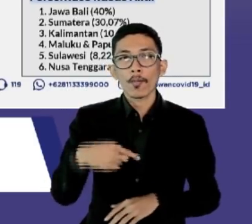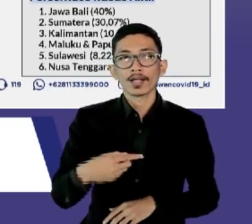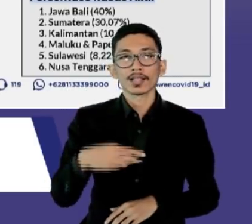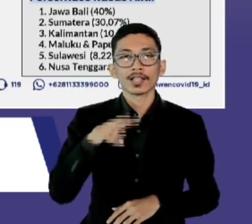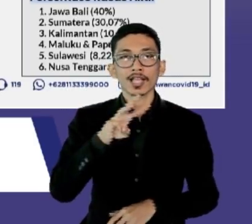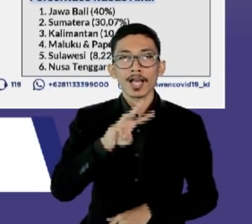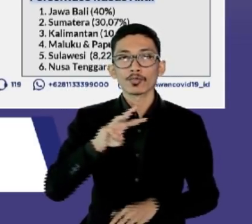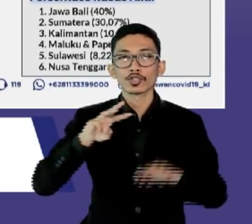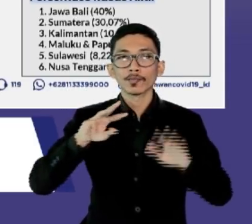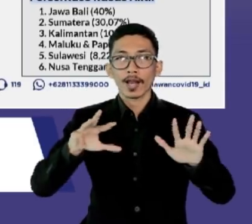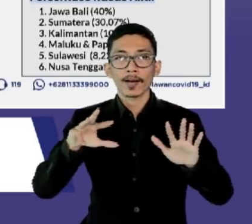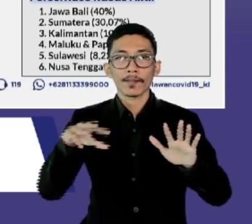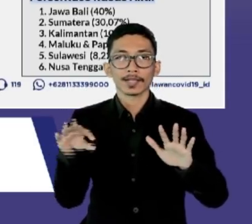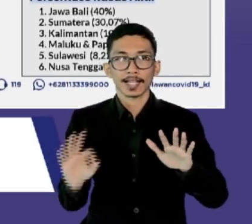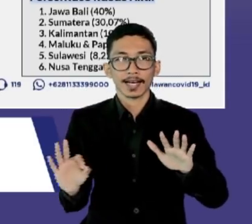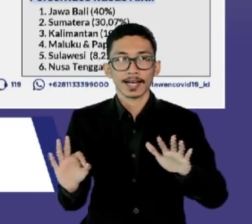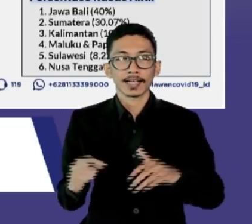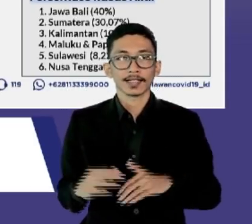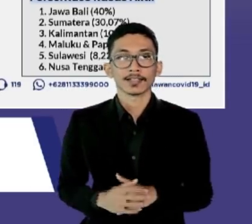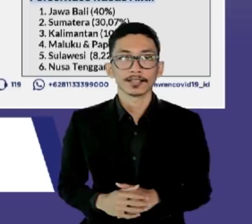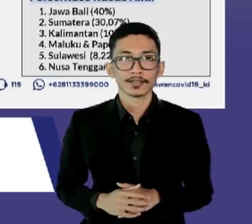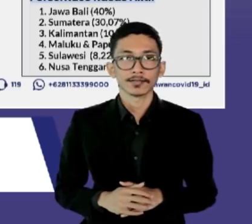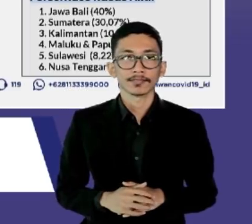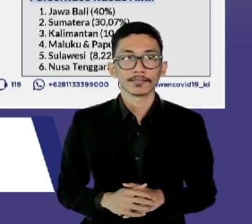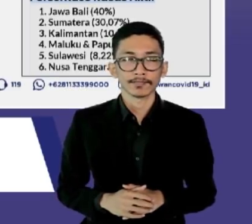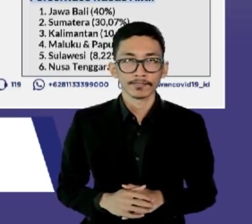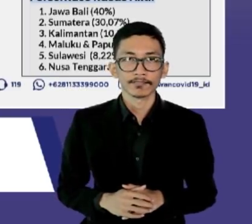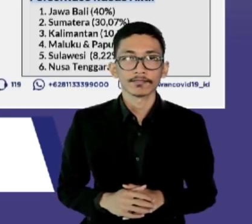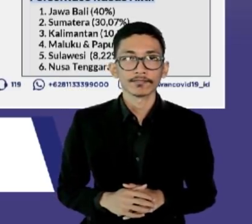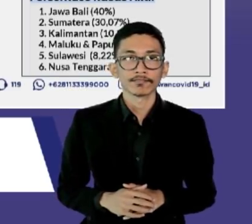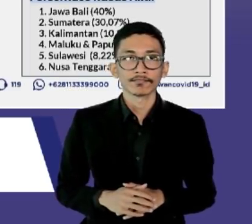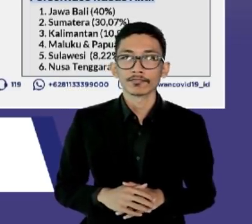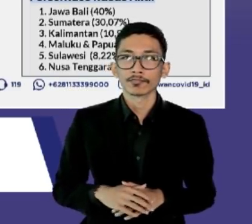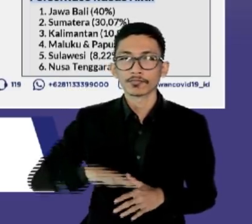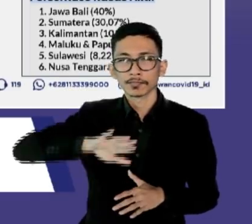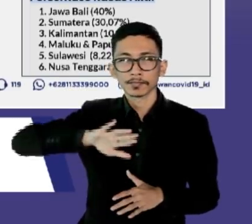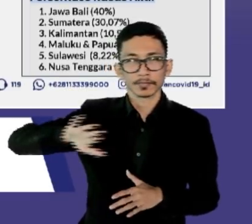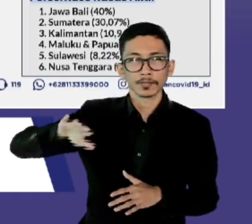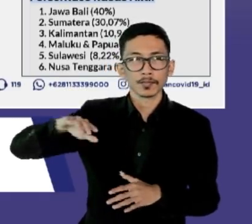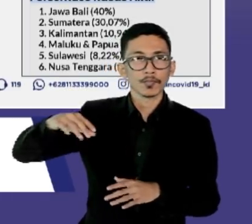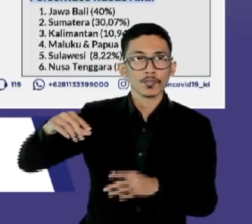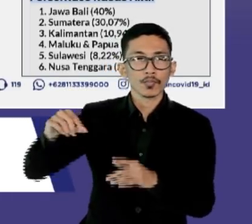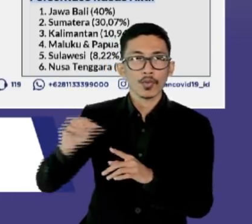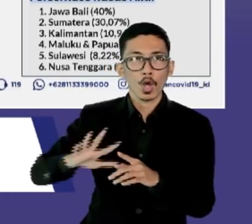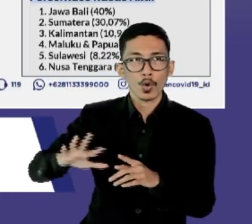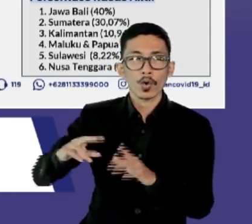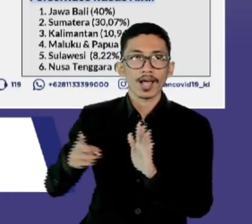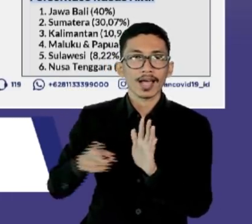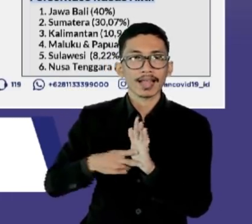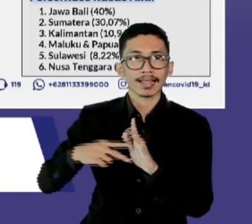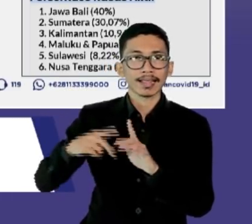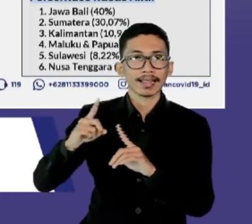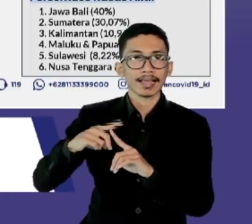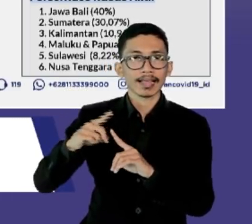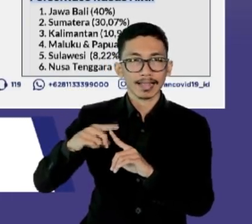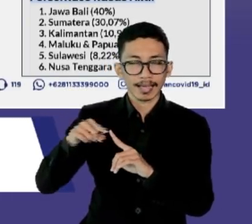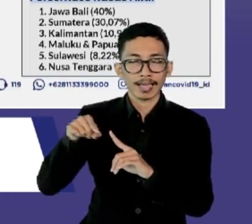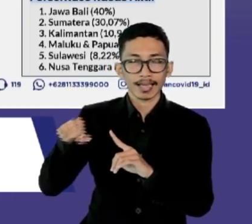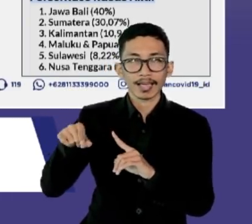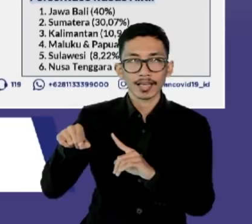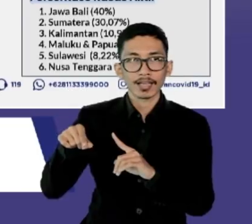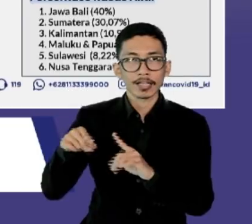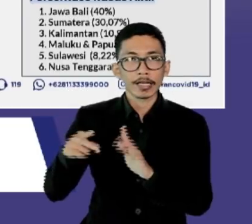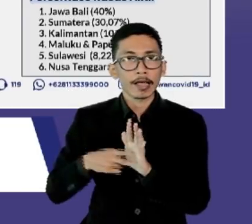62,39%. Kelima, pada Pulau Nusa Tenggara, per 5 September, total kasus positif di